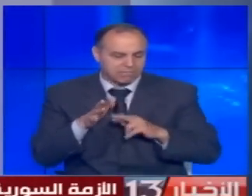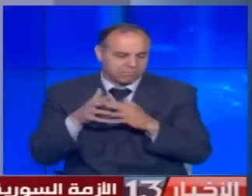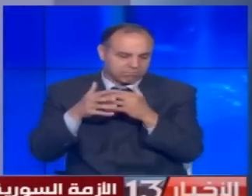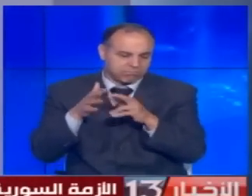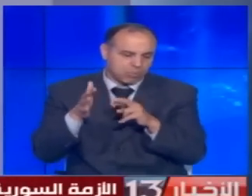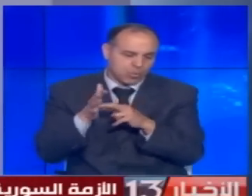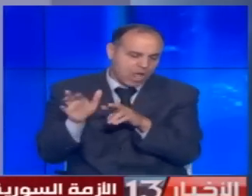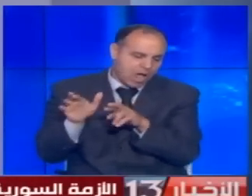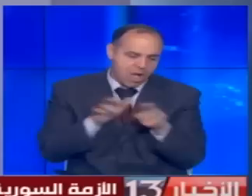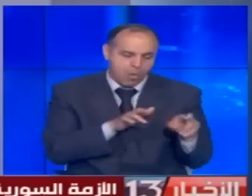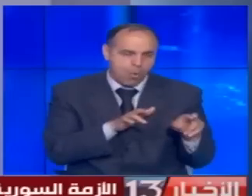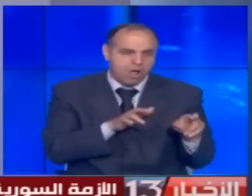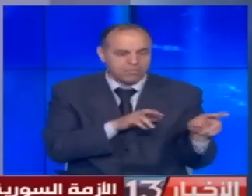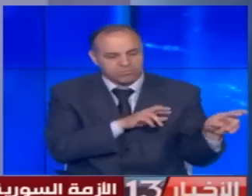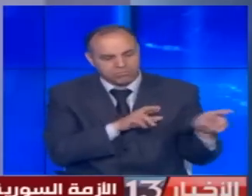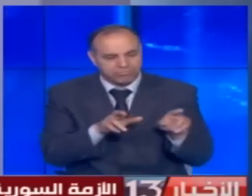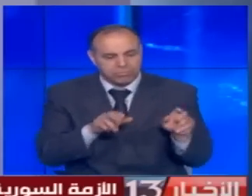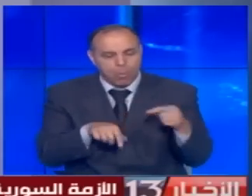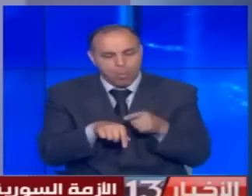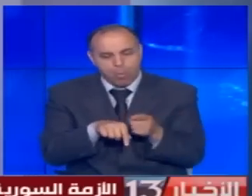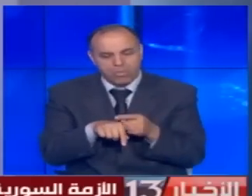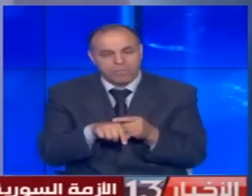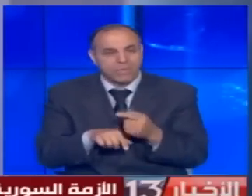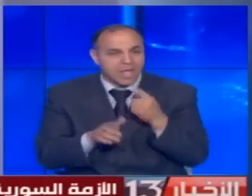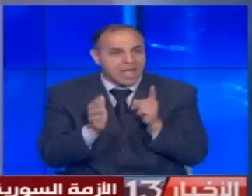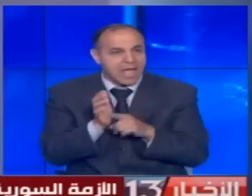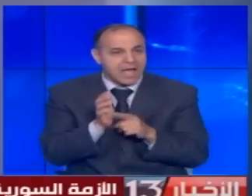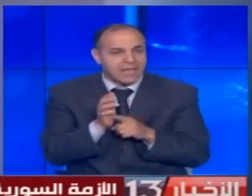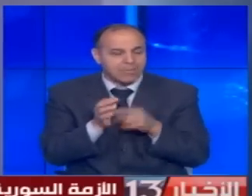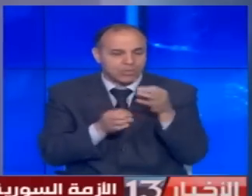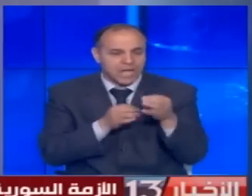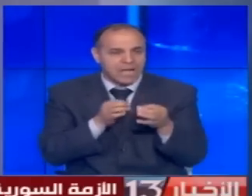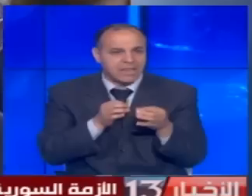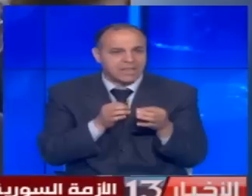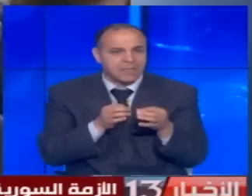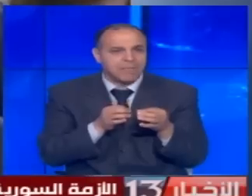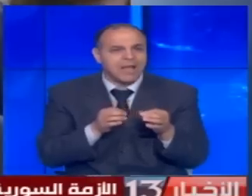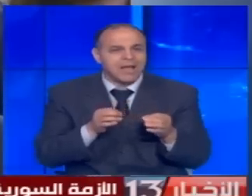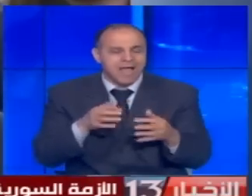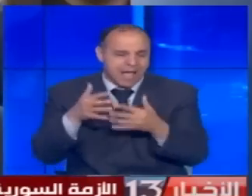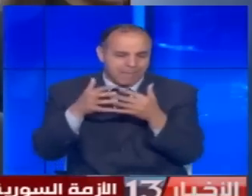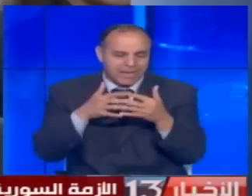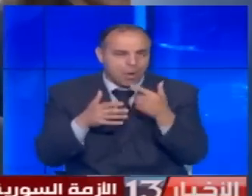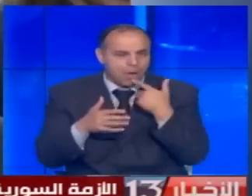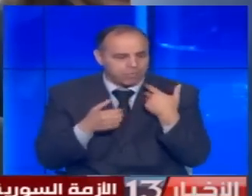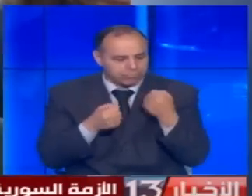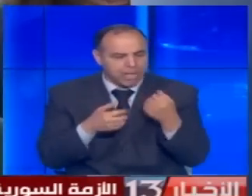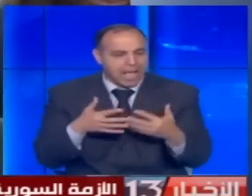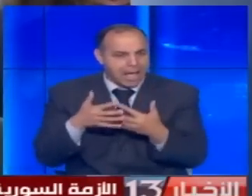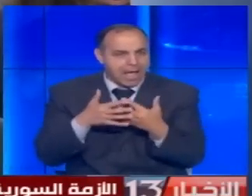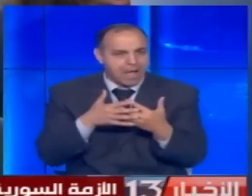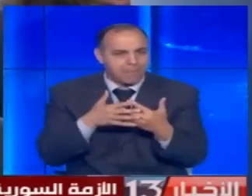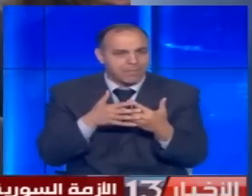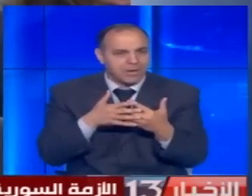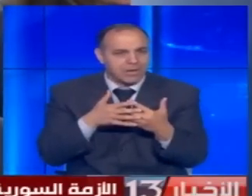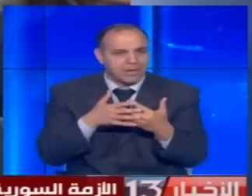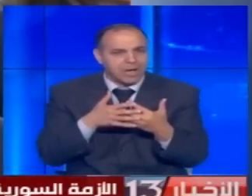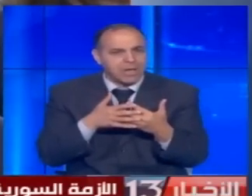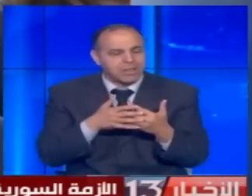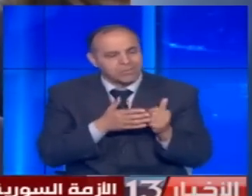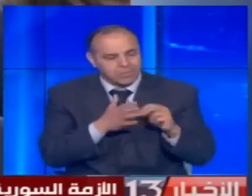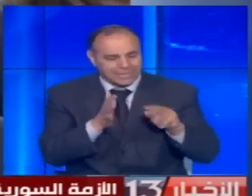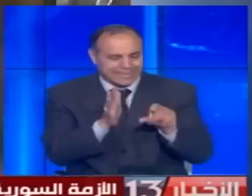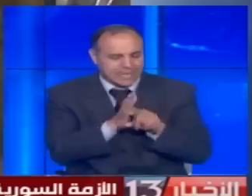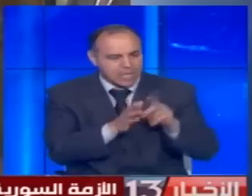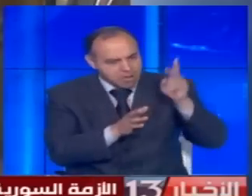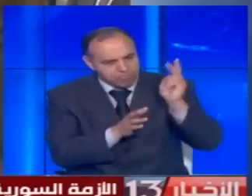سوريا في اقرب وقت ممكن فقد اكدت المتحدثه باسم البيت الابيض عزم واشنطن على سحق تنظيم داعش الارهابي